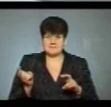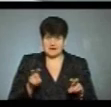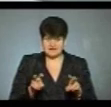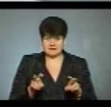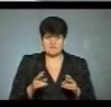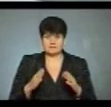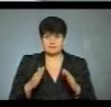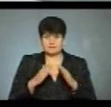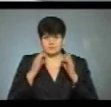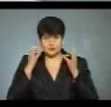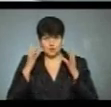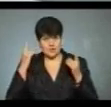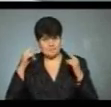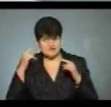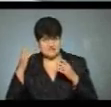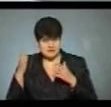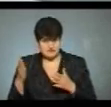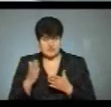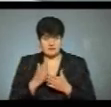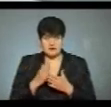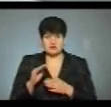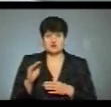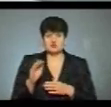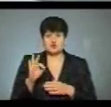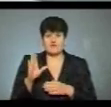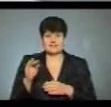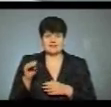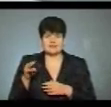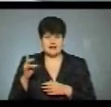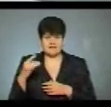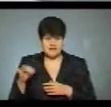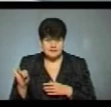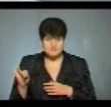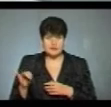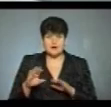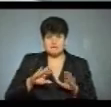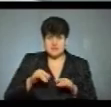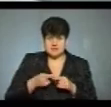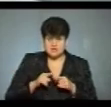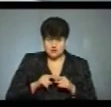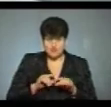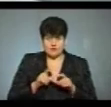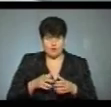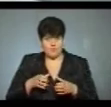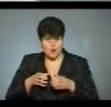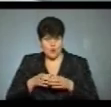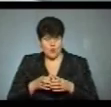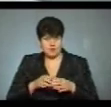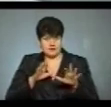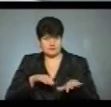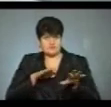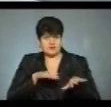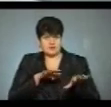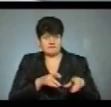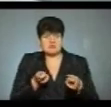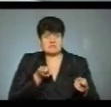Палаці культури і мистецтв, який має назву «Жовтневі» в народі. Після цього ми формуємо колони і йдемо до